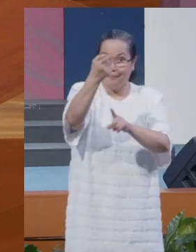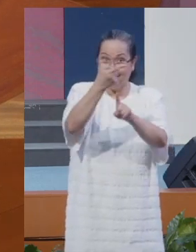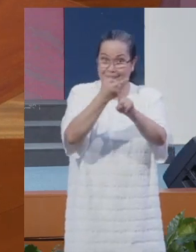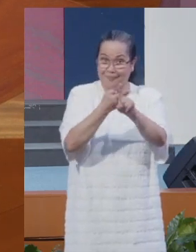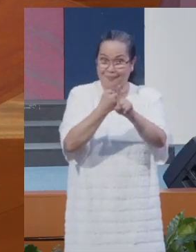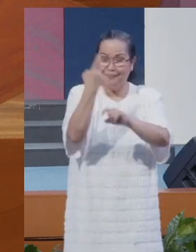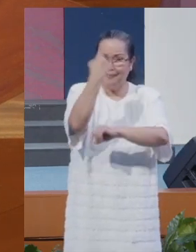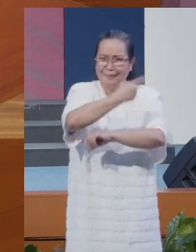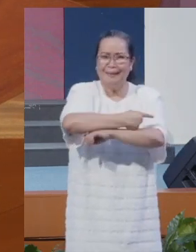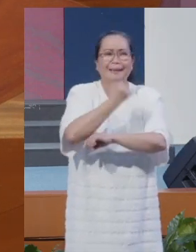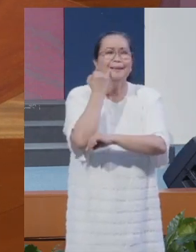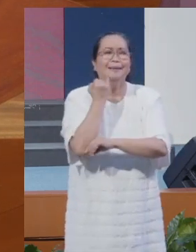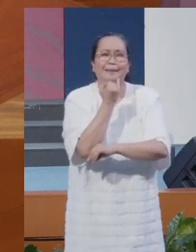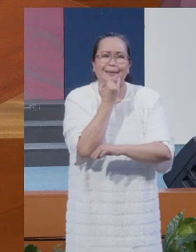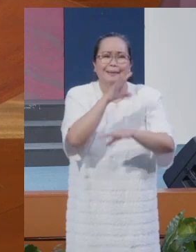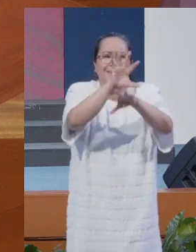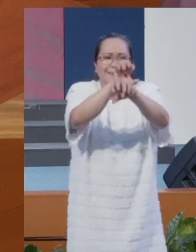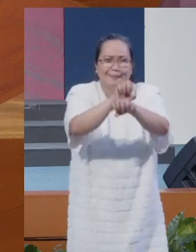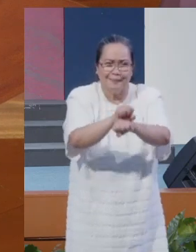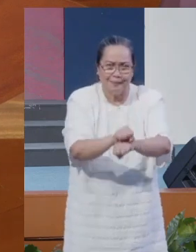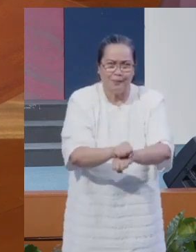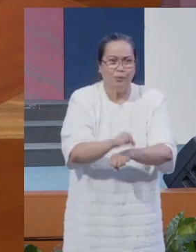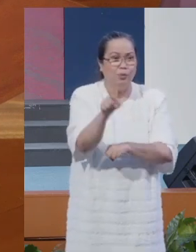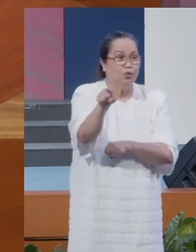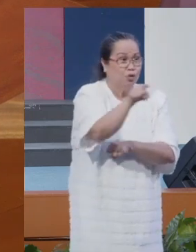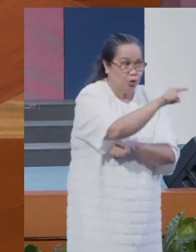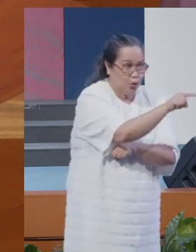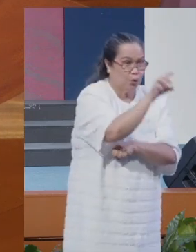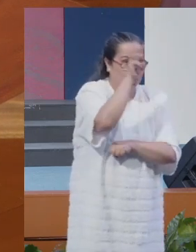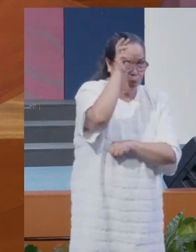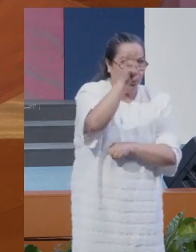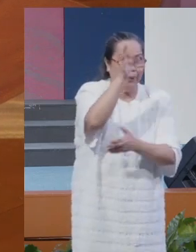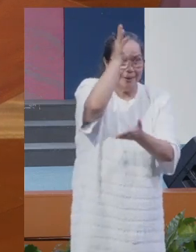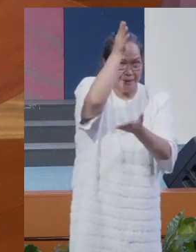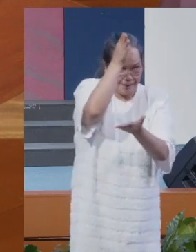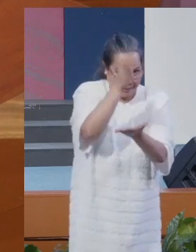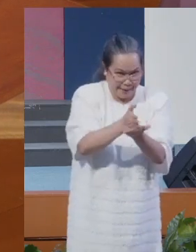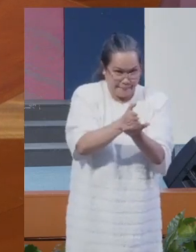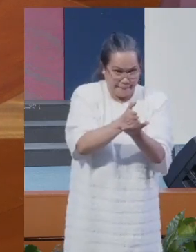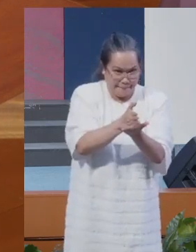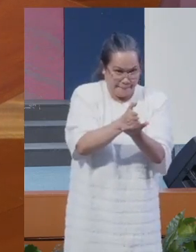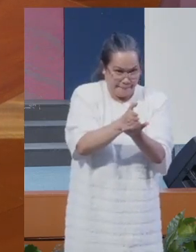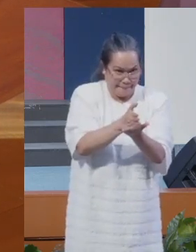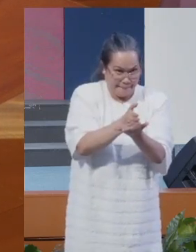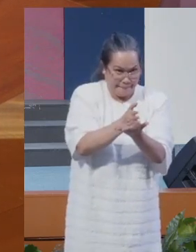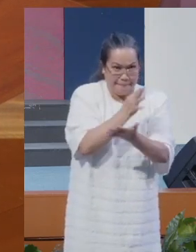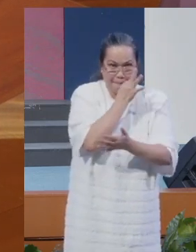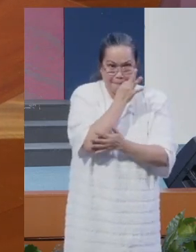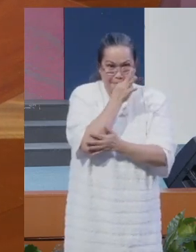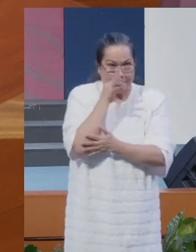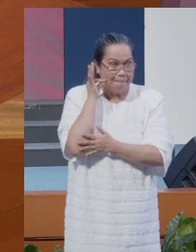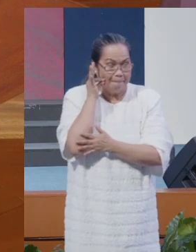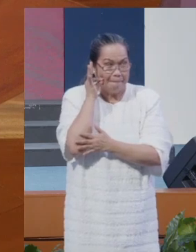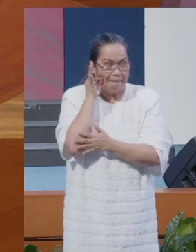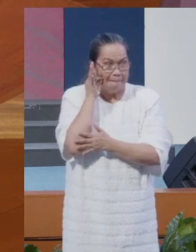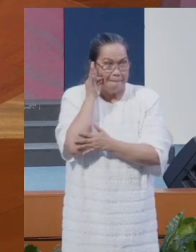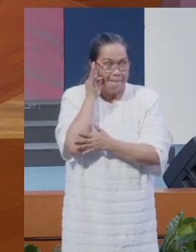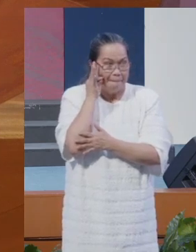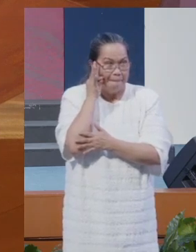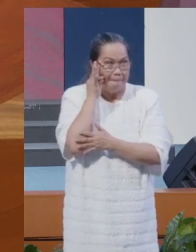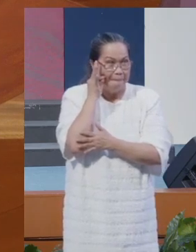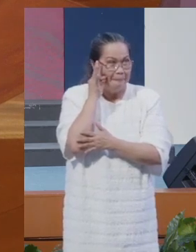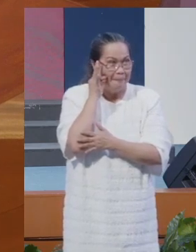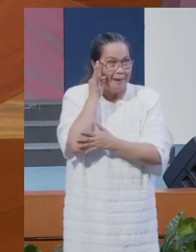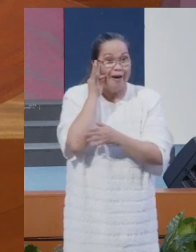of the month, you shall afflict yourselves." Yung pong word na afflict, ang ibig po sabihin noon ay